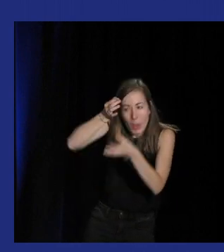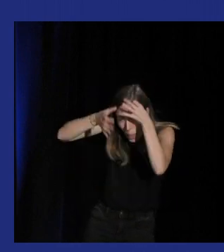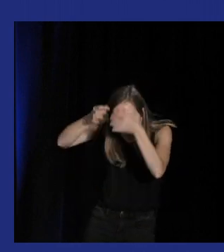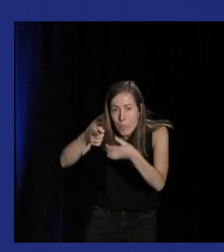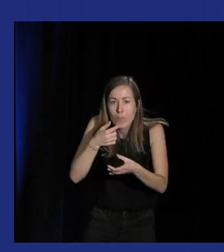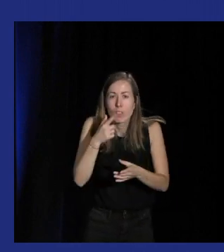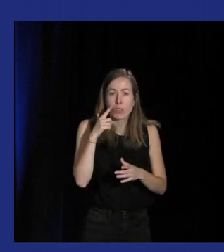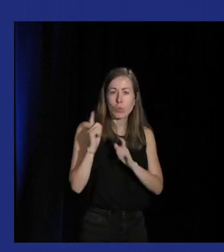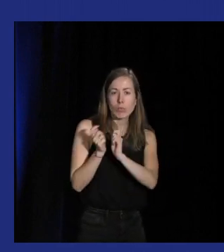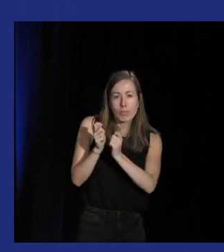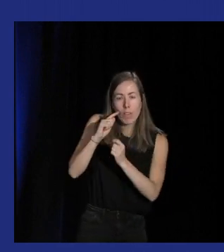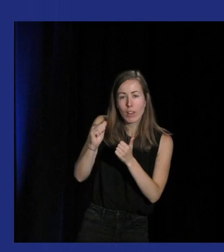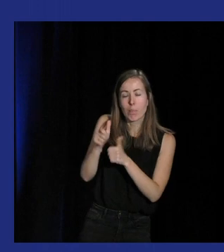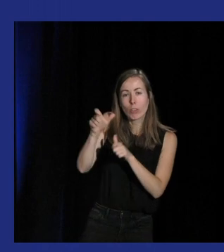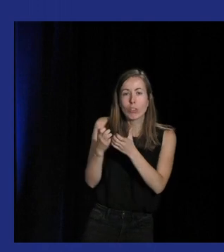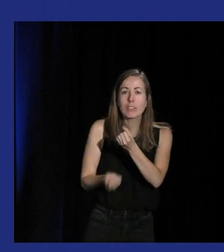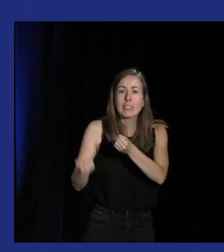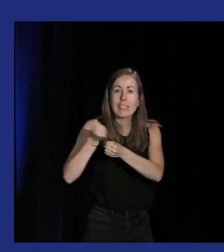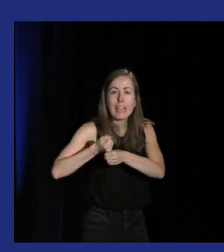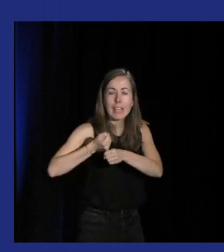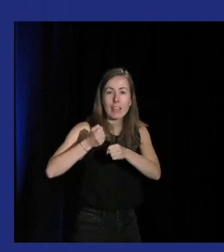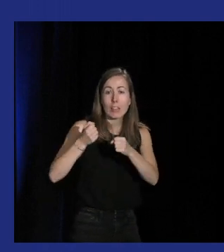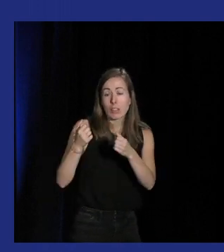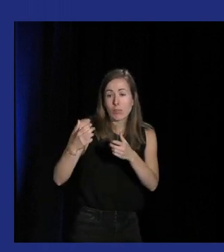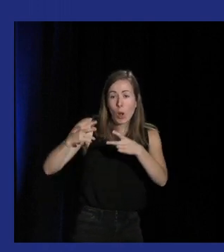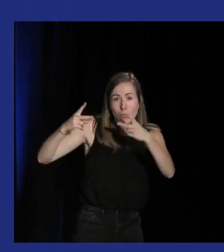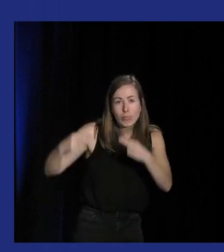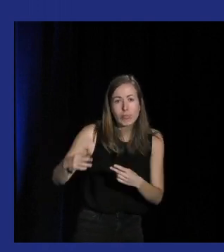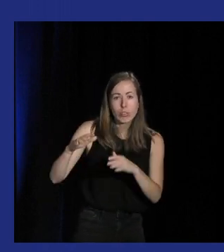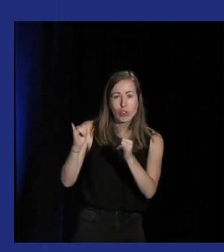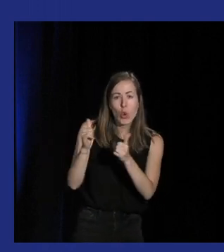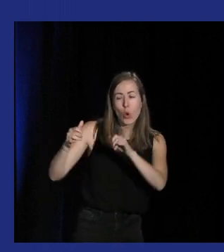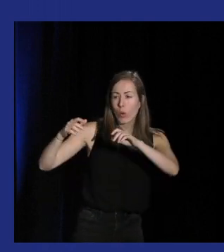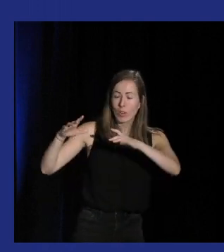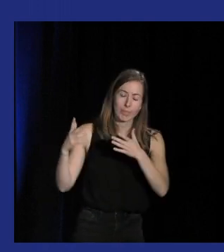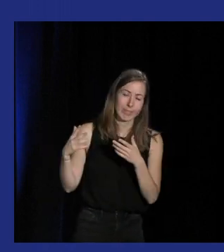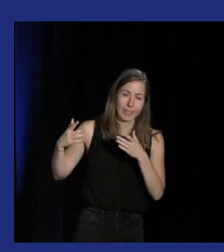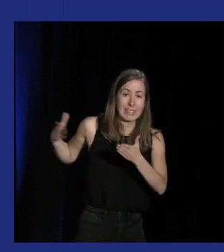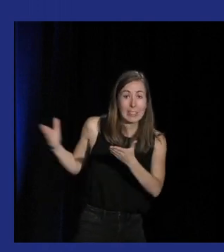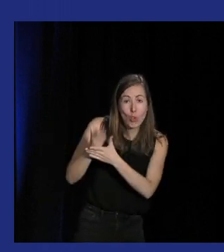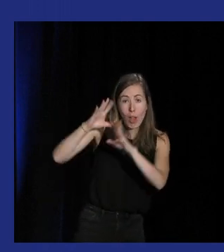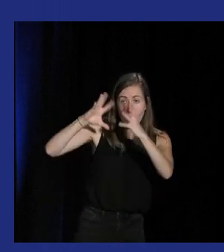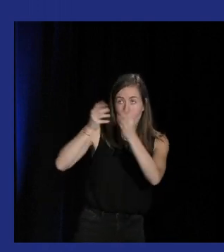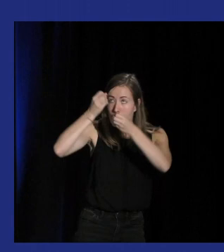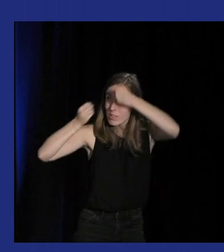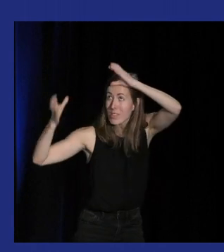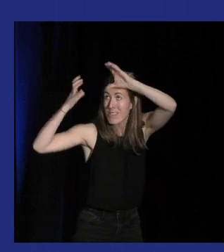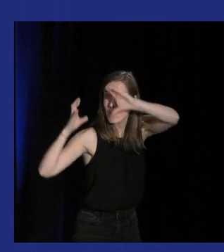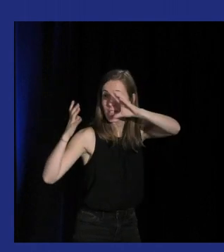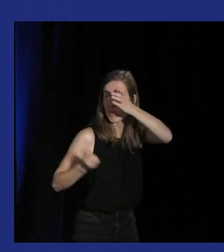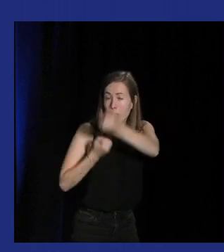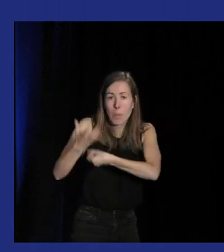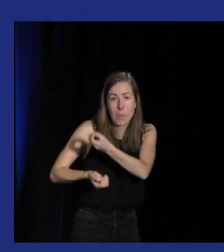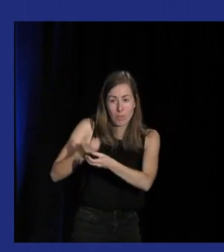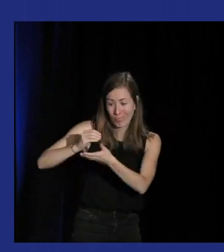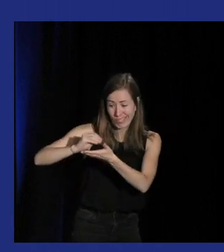as aussi entre guillemets ton mot à dire de quel peut-être des des choses sur lesquelles tu vas leur inspirer des choses qui n'envisageait pas comme faisable mais